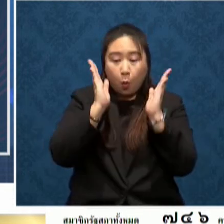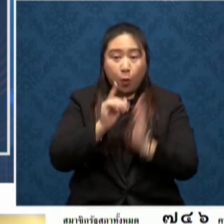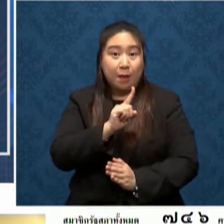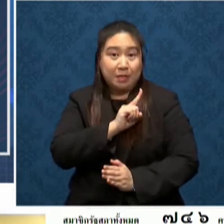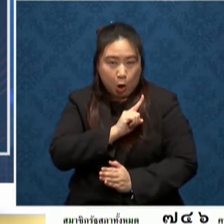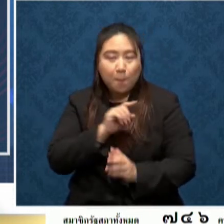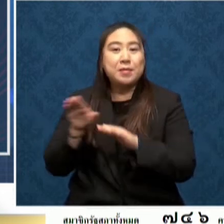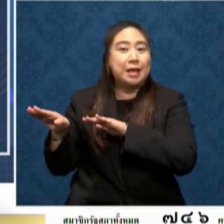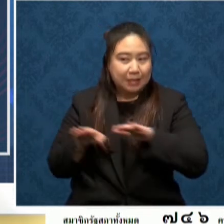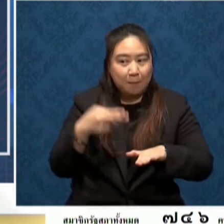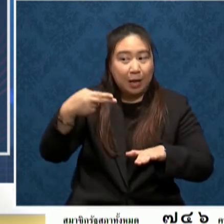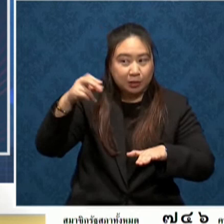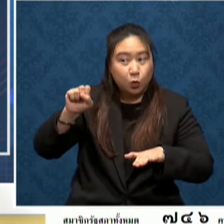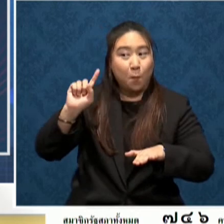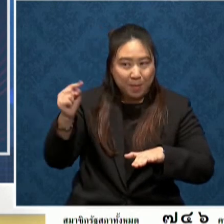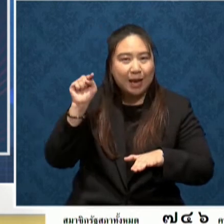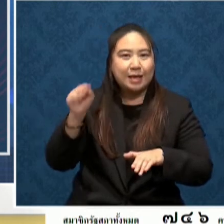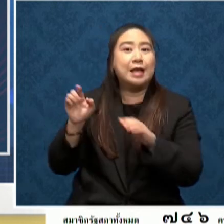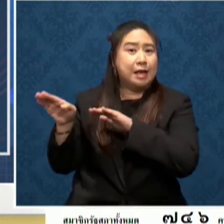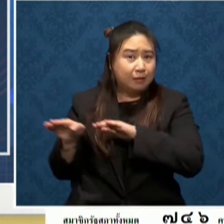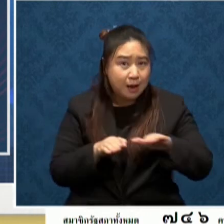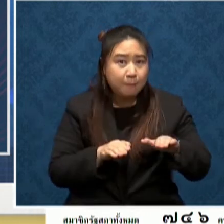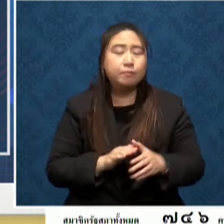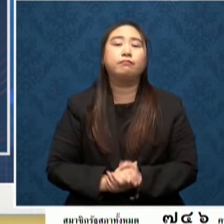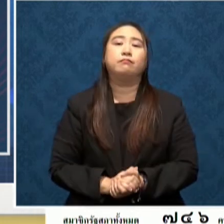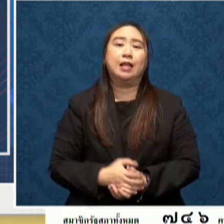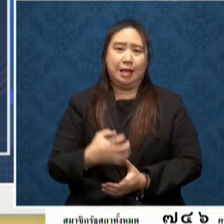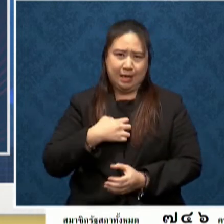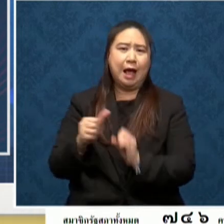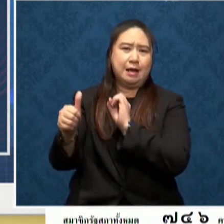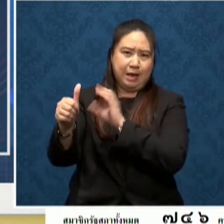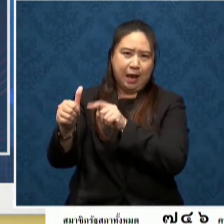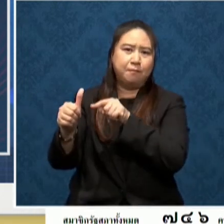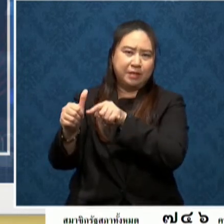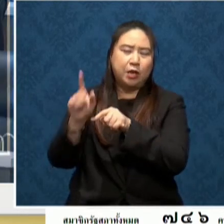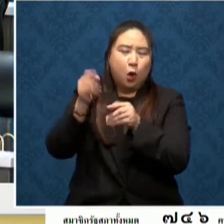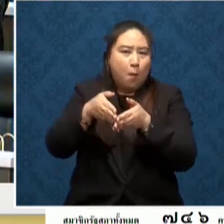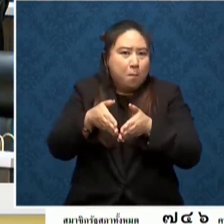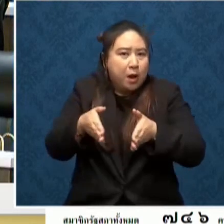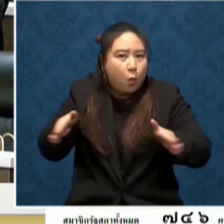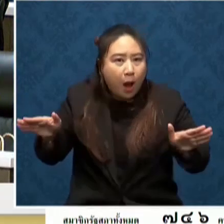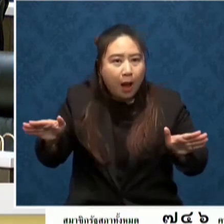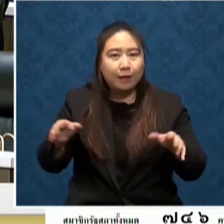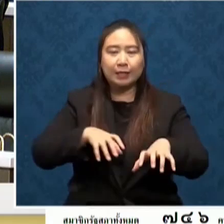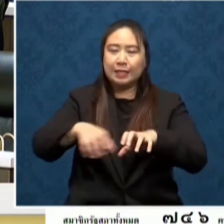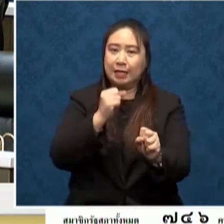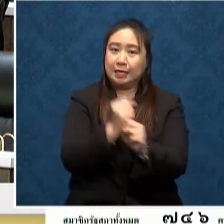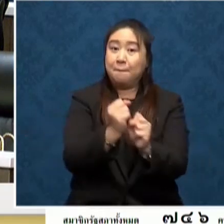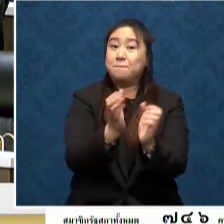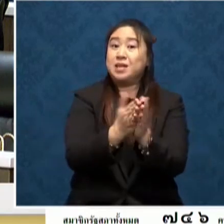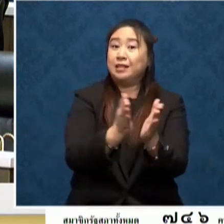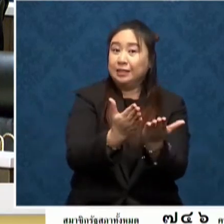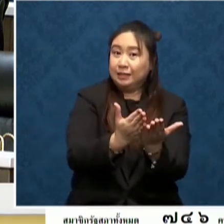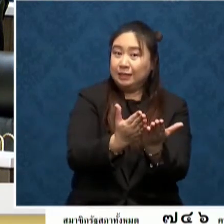บงานรองรบหลกสูตรให่นี้ดิฉัอยากขเสรอดทว่าท่านควรเปิดกว้างเปิดเสรีด้านการจัดทำตำรา